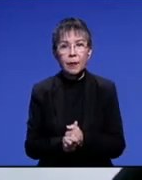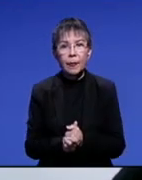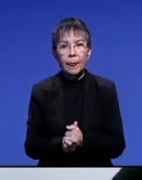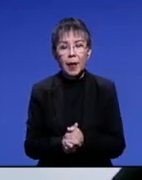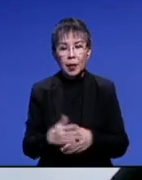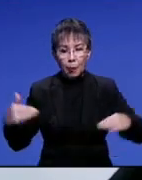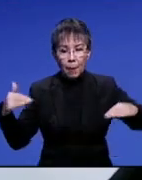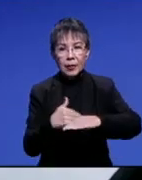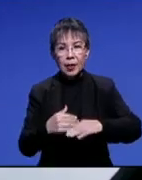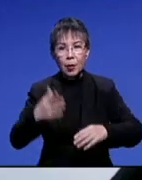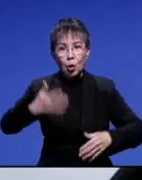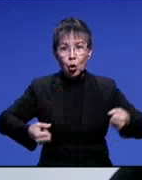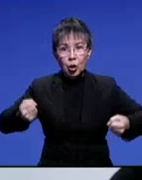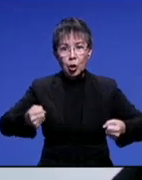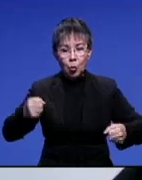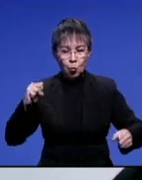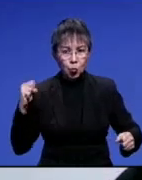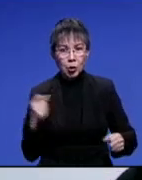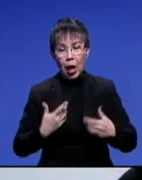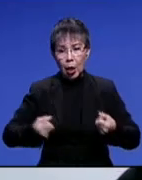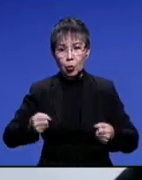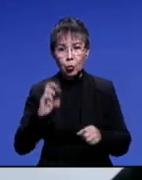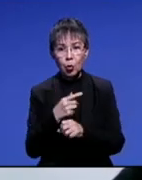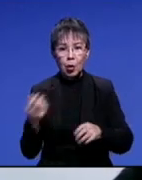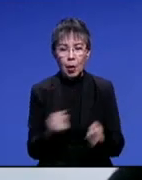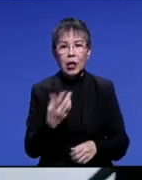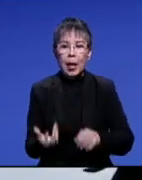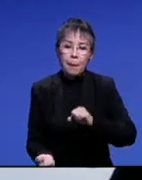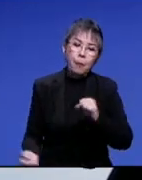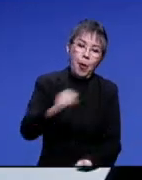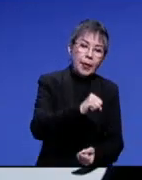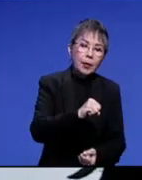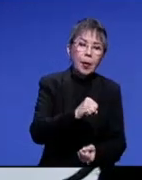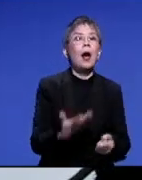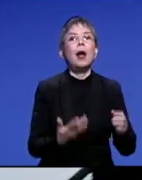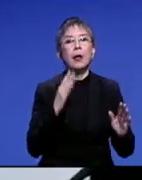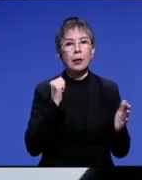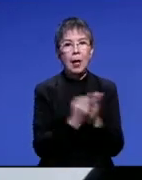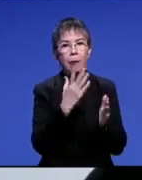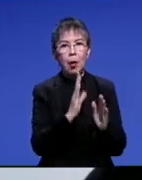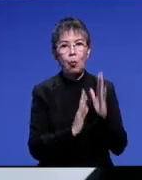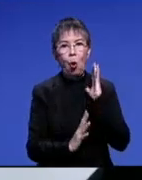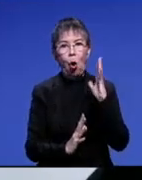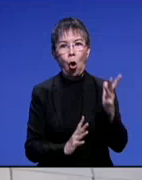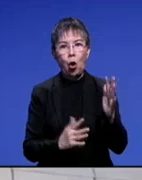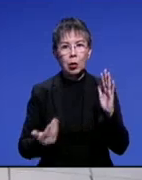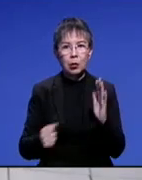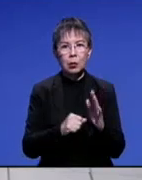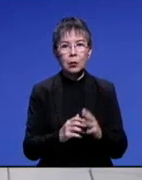Papasan mobil truk ya, papasan, nggak nyangga, panting kiri, nabrak pohon malam itu ya.